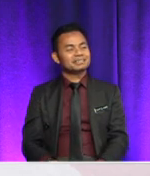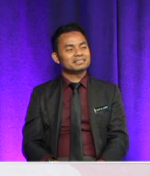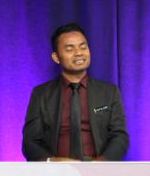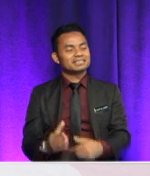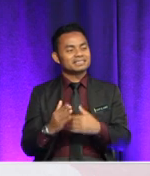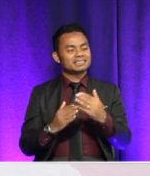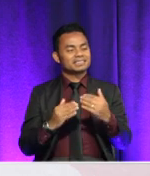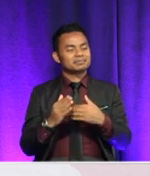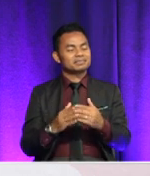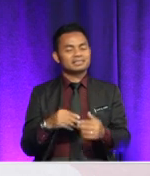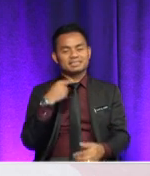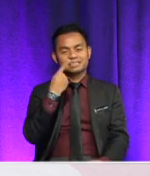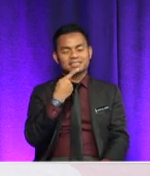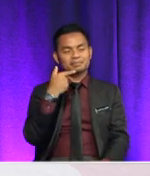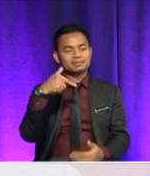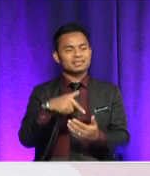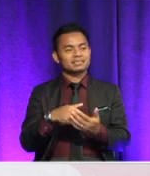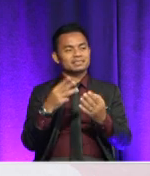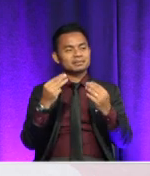nya siapa lagi